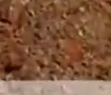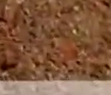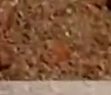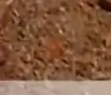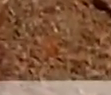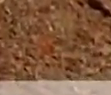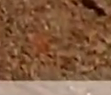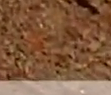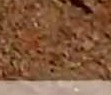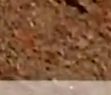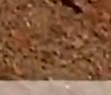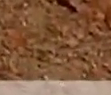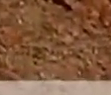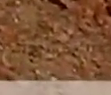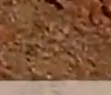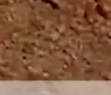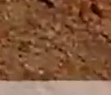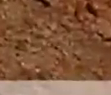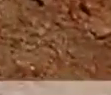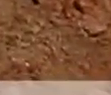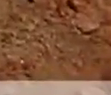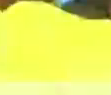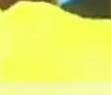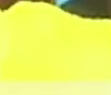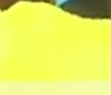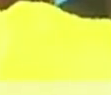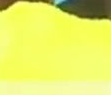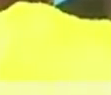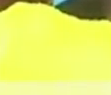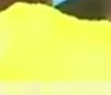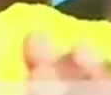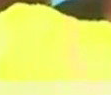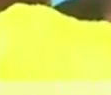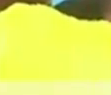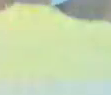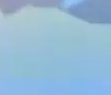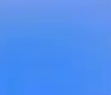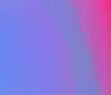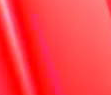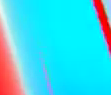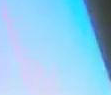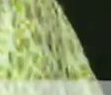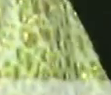mgodi kuporomoka na kuwazika watu sita, huku mmoja akipatikana amefariki.